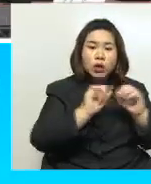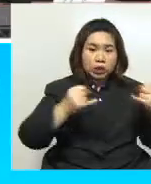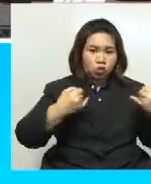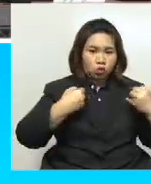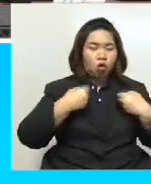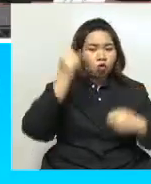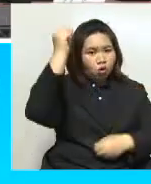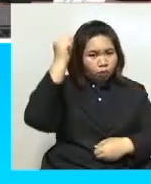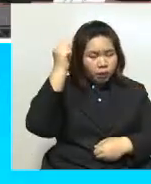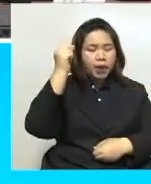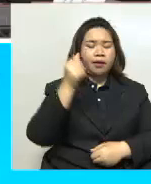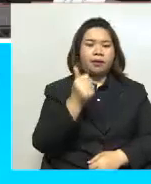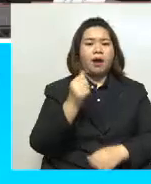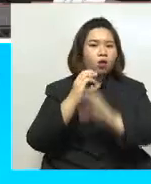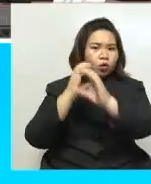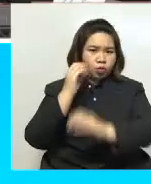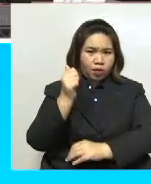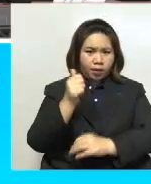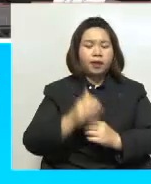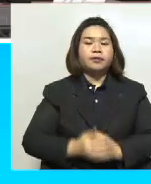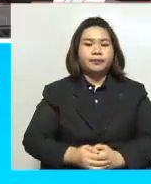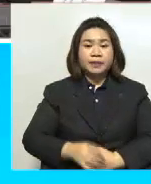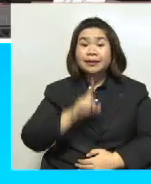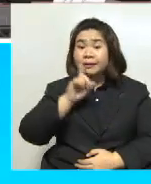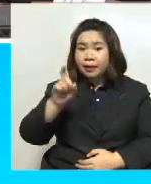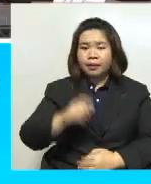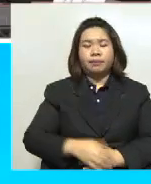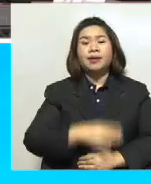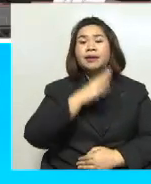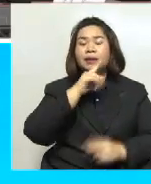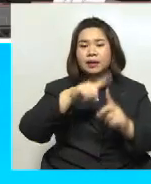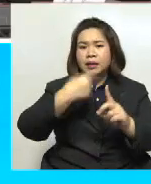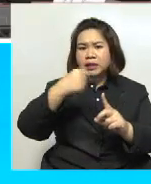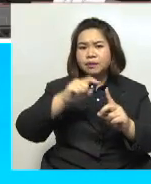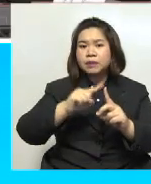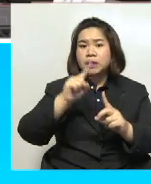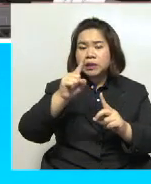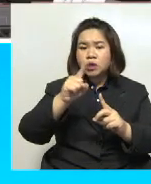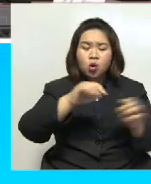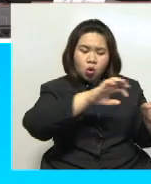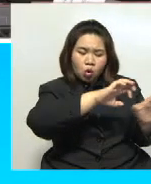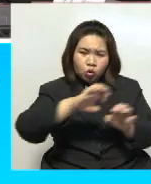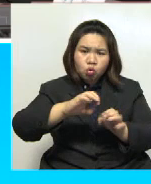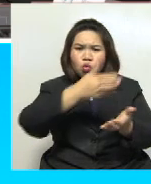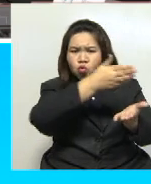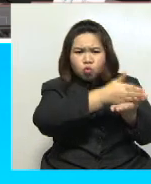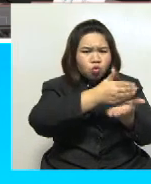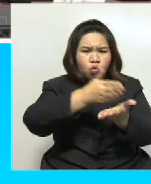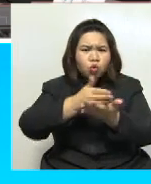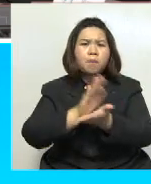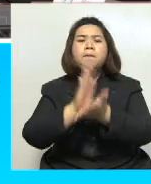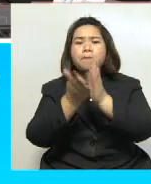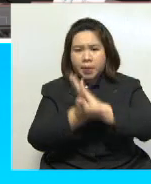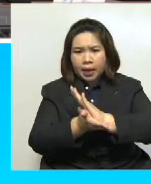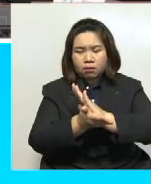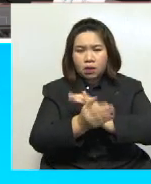อย่างข้อมูลที่มีในมือตอนนี้ค่ะดูแล้วถ้าวันที่1เนี่ยจะมีเส้นทางไหนบ้างคะที่รถตู้น่าจะหยุดวิ่งเยอะที่สุดคือเข